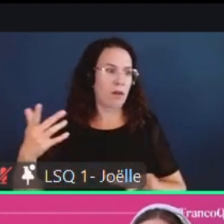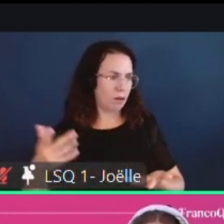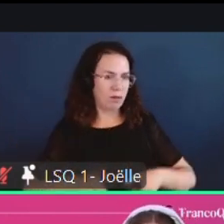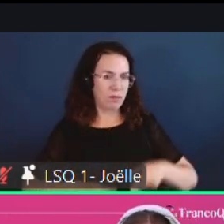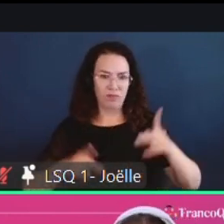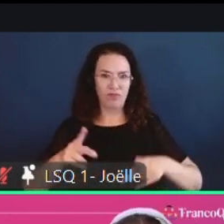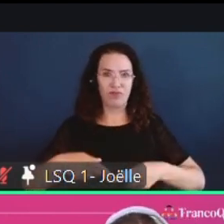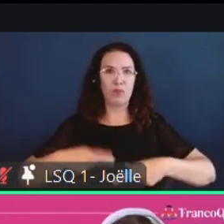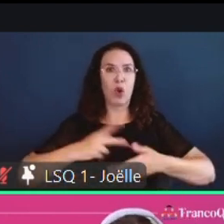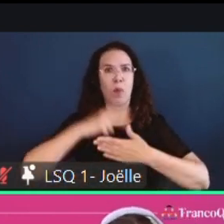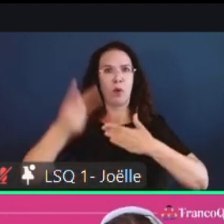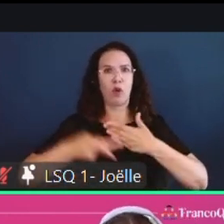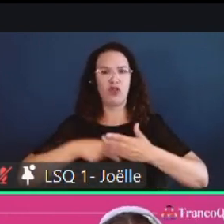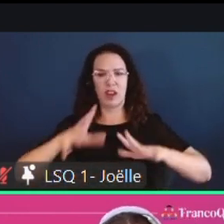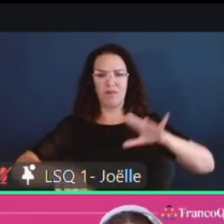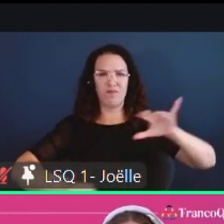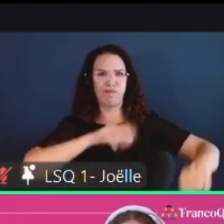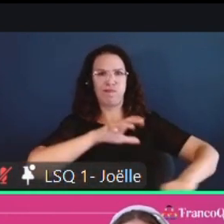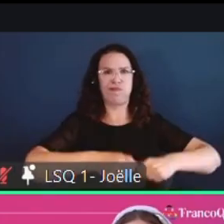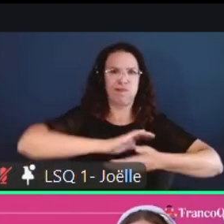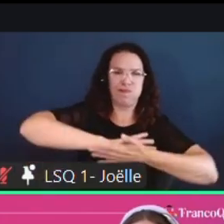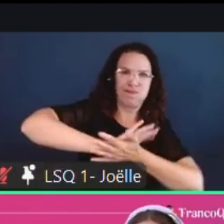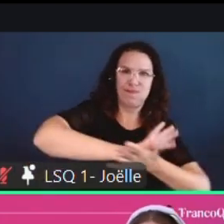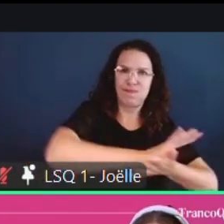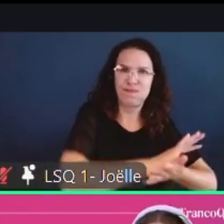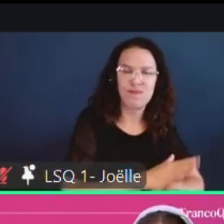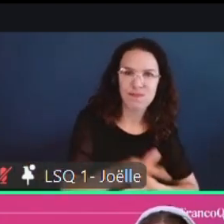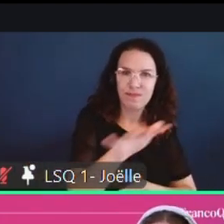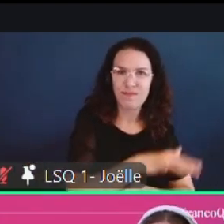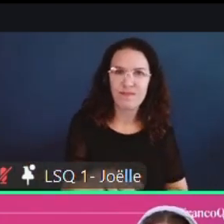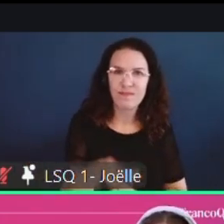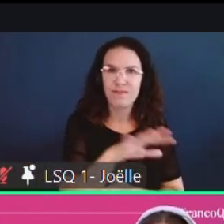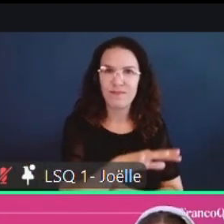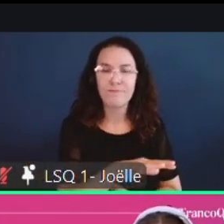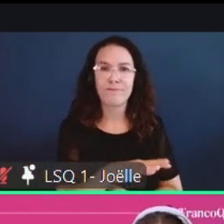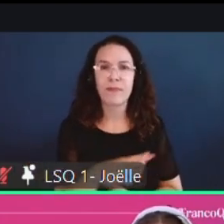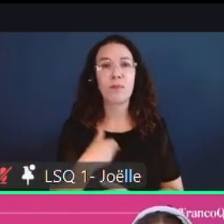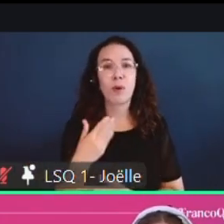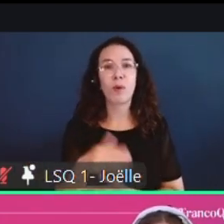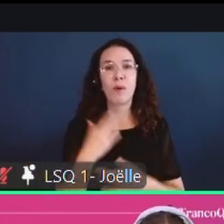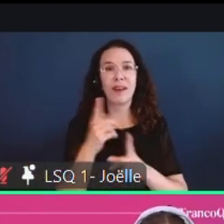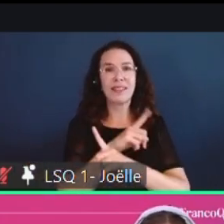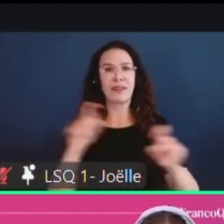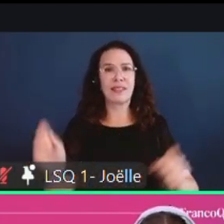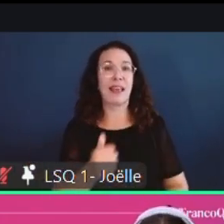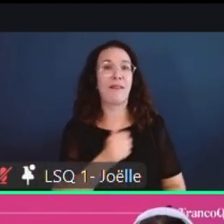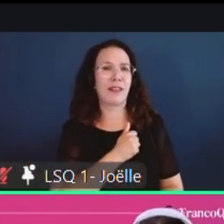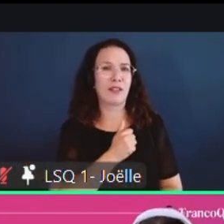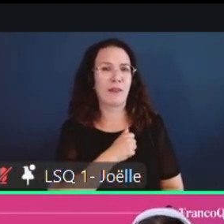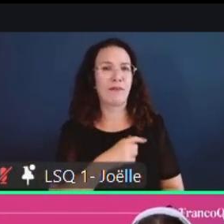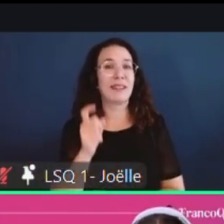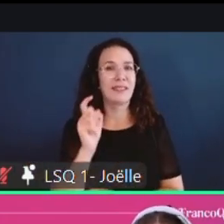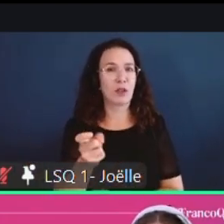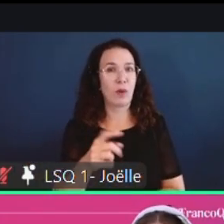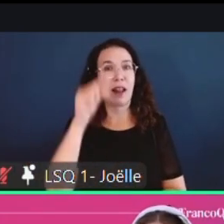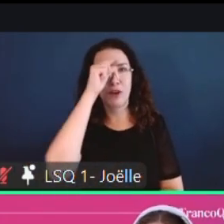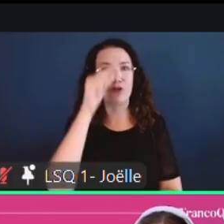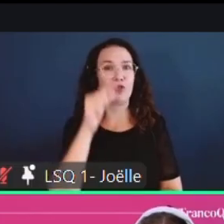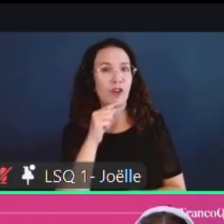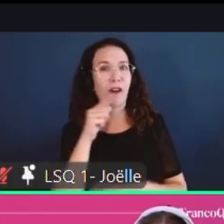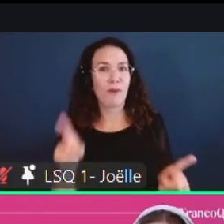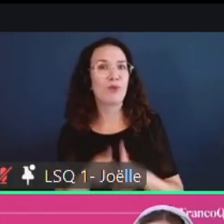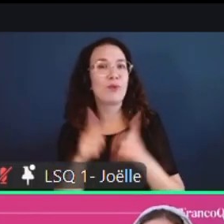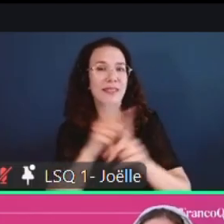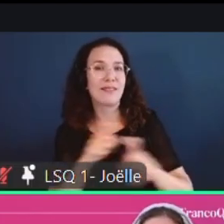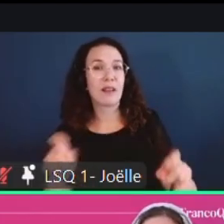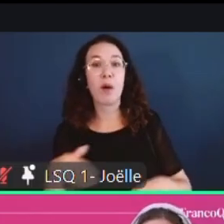le projet colonial a tenté d'écraser sans succès, c'est justement la diversité affective, sexuelle et de genre.